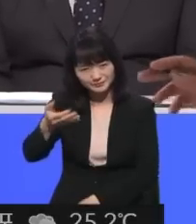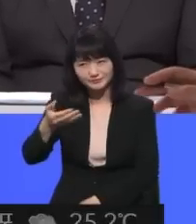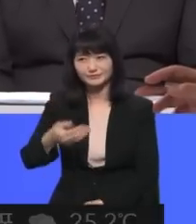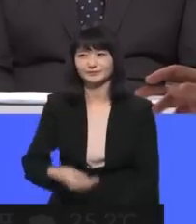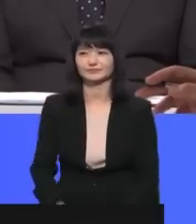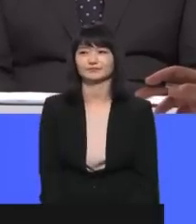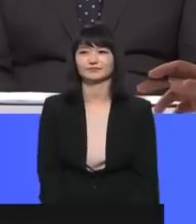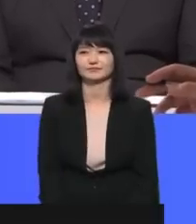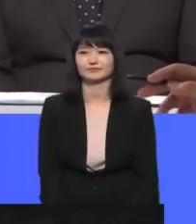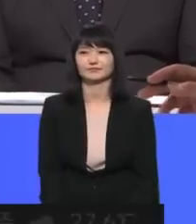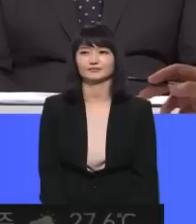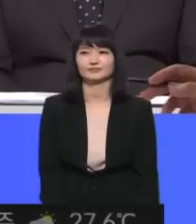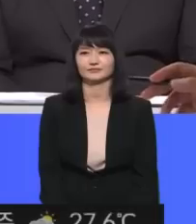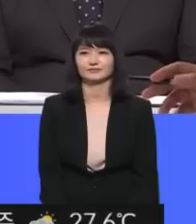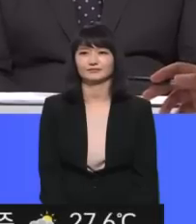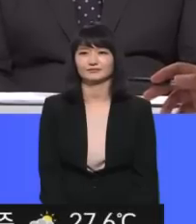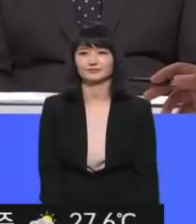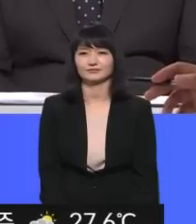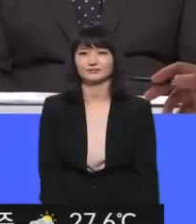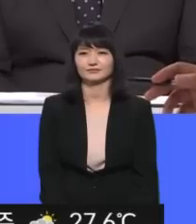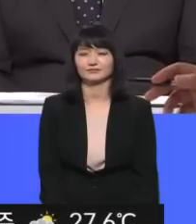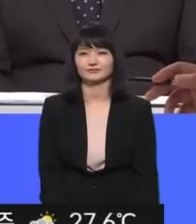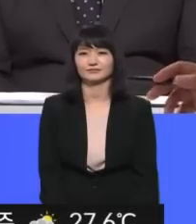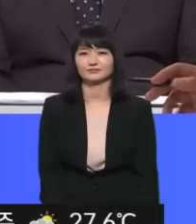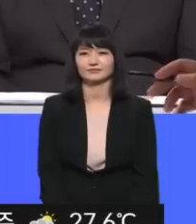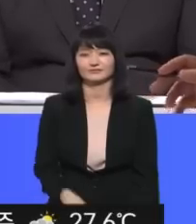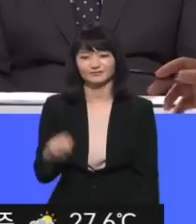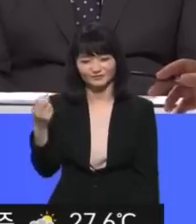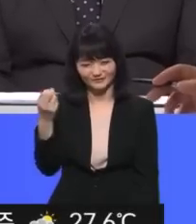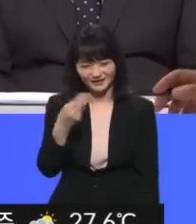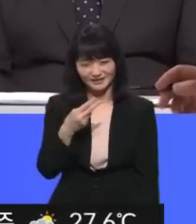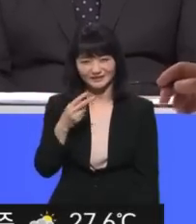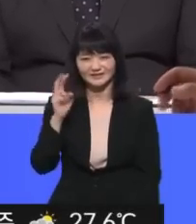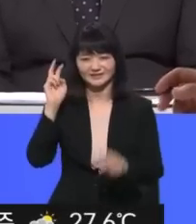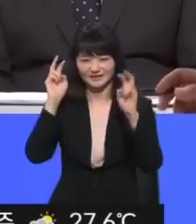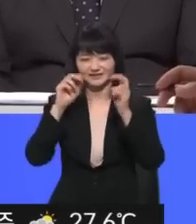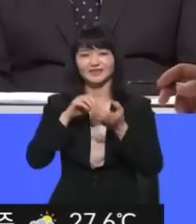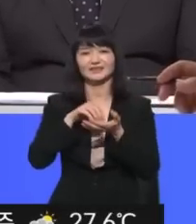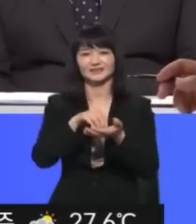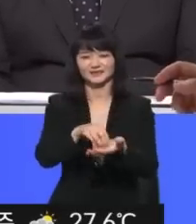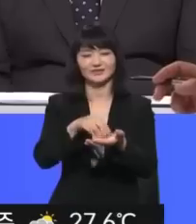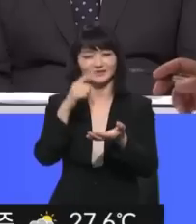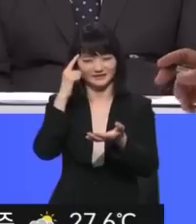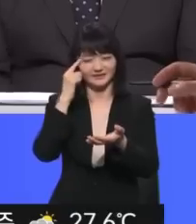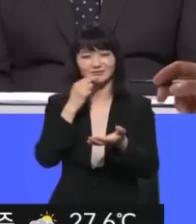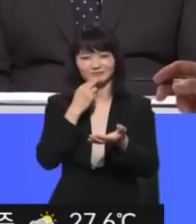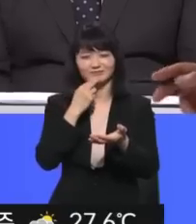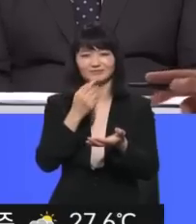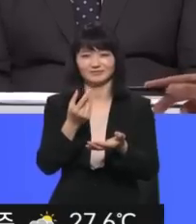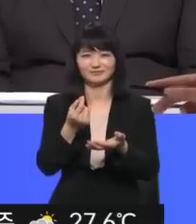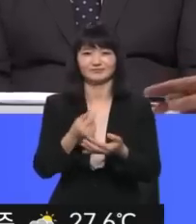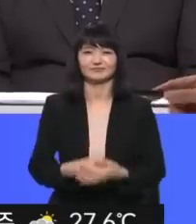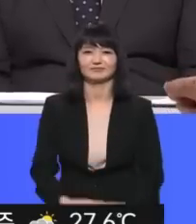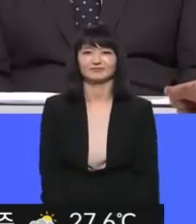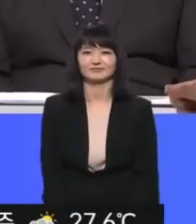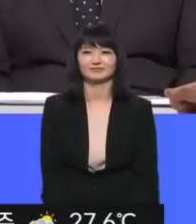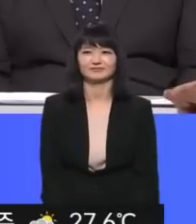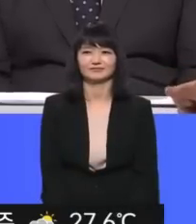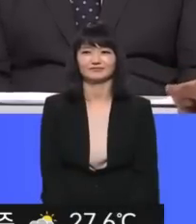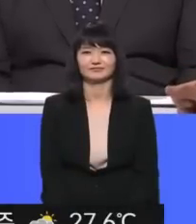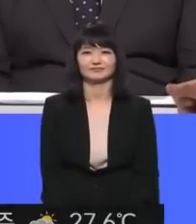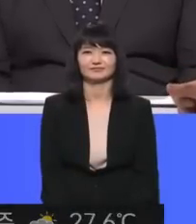제도 기업으로 하실 생각은 없는것 같아요 그러네요 그럼 아까 나갔어 예 어 그 다음에 크리스 신임